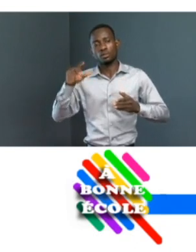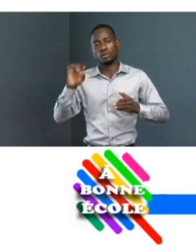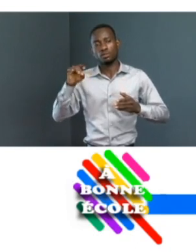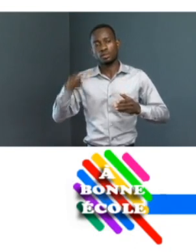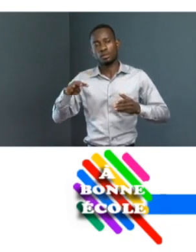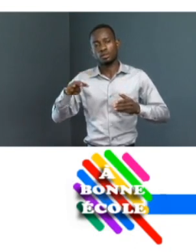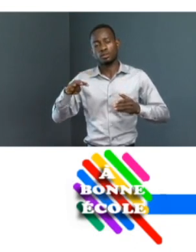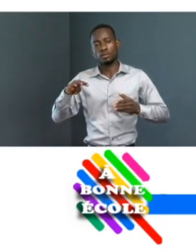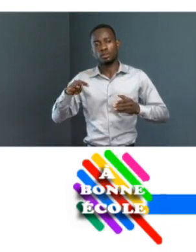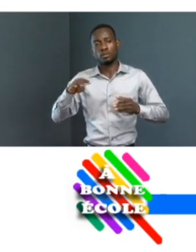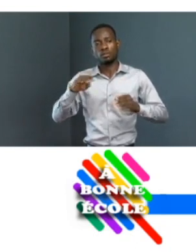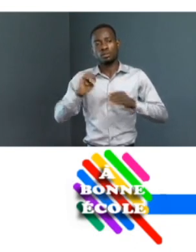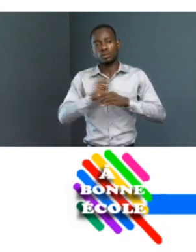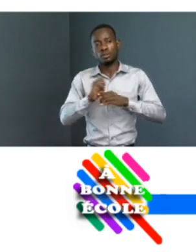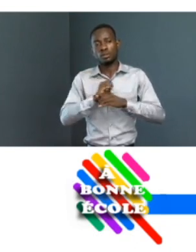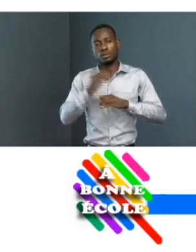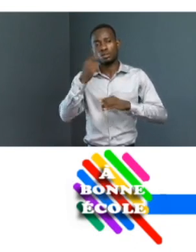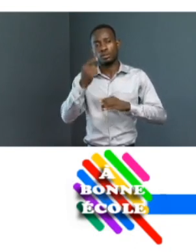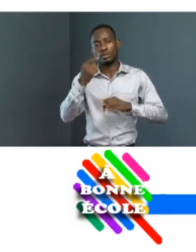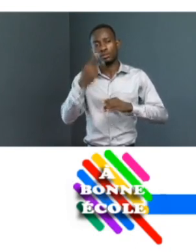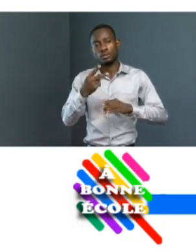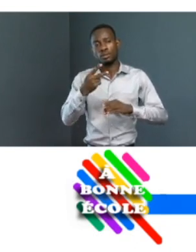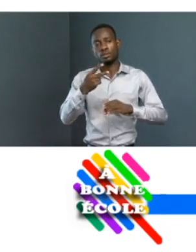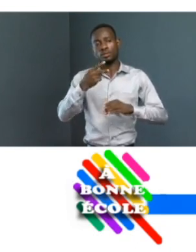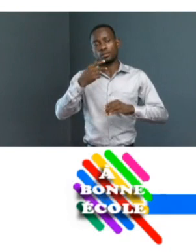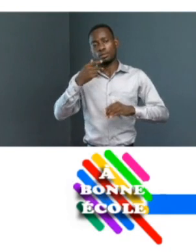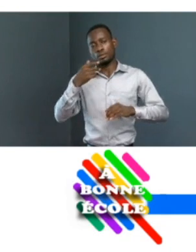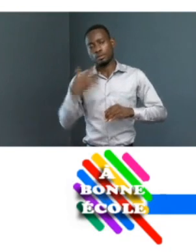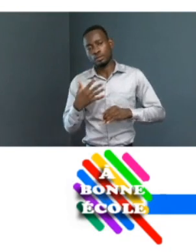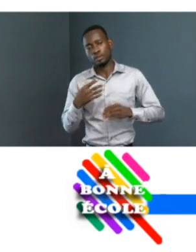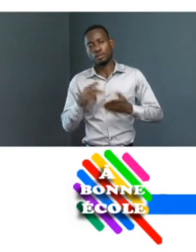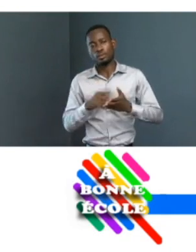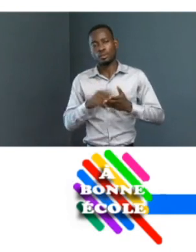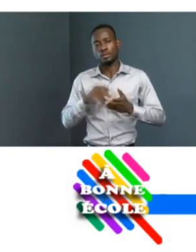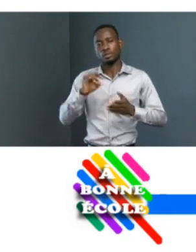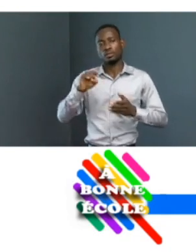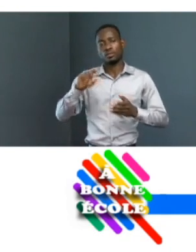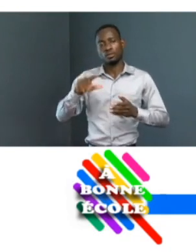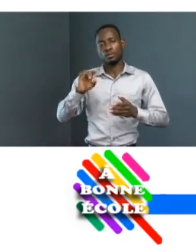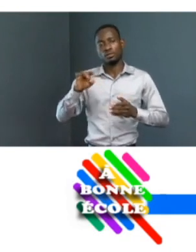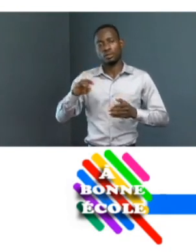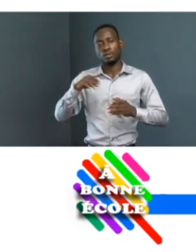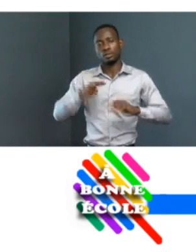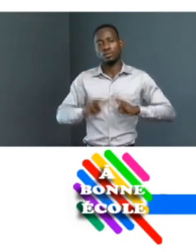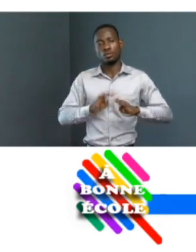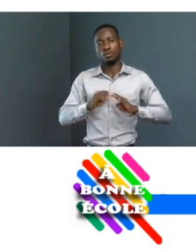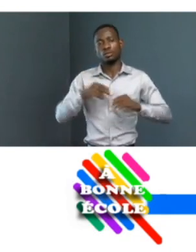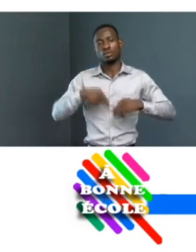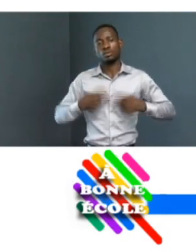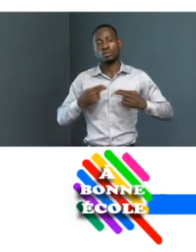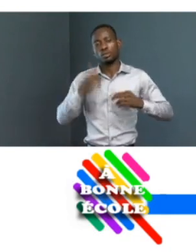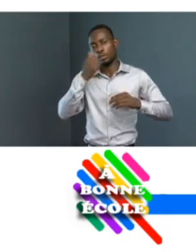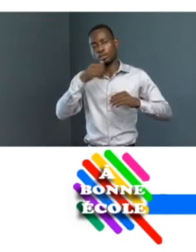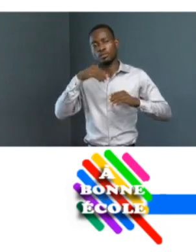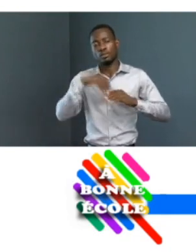83-84. Donc, exercice 1, 2 et 5, page 83-84, dans Biologie humaine en Afrique, classe de 3e,